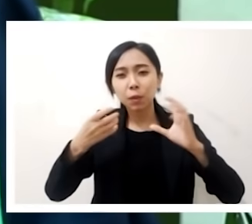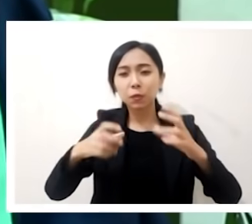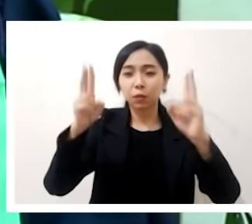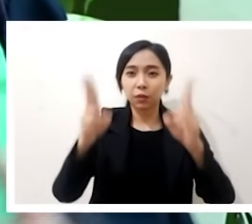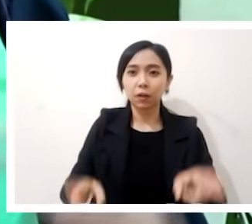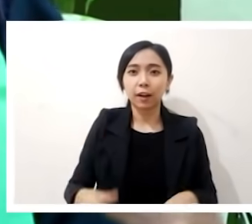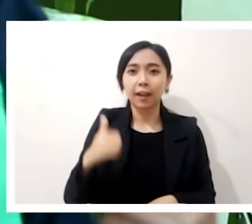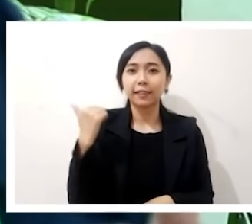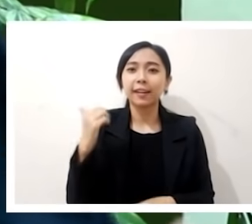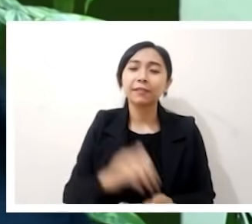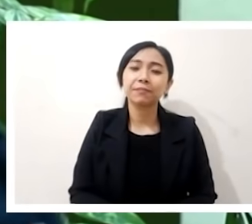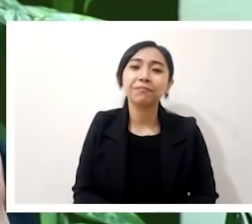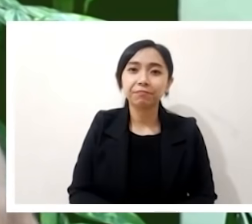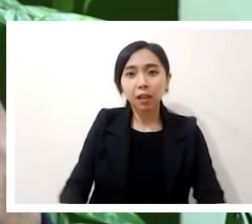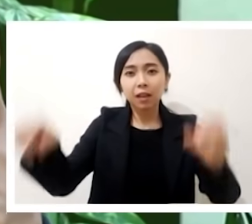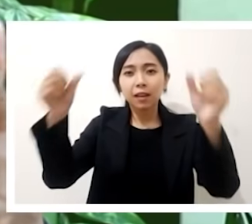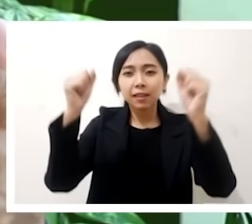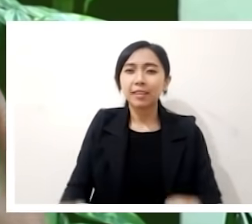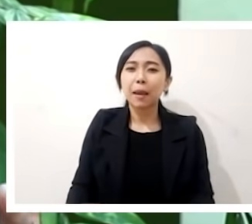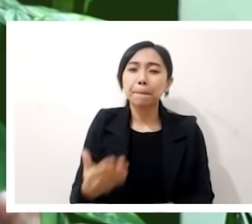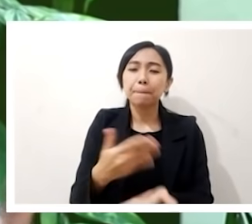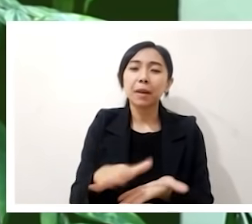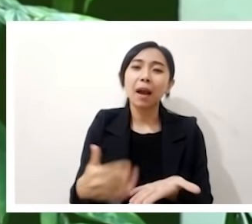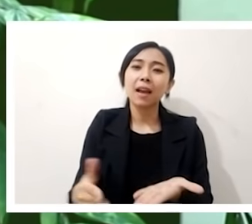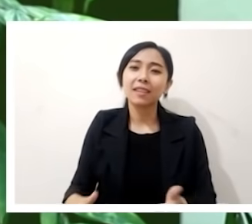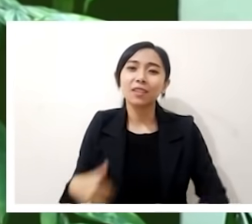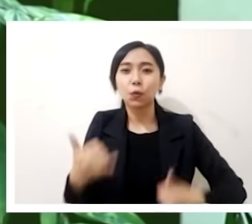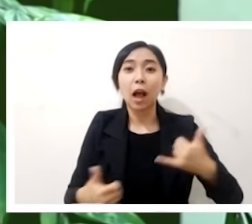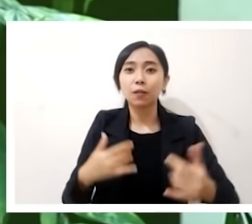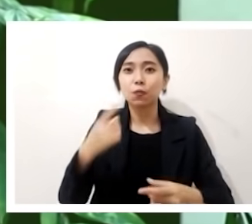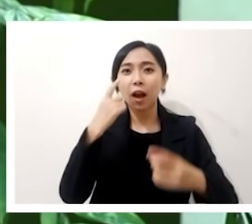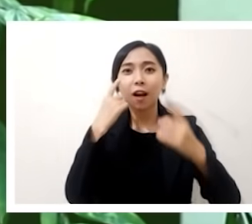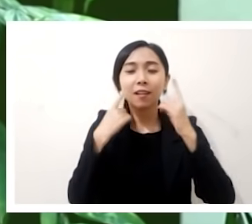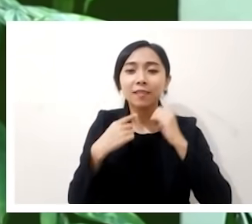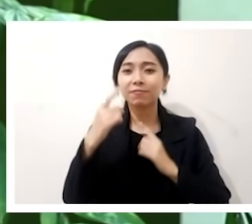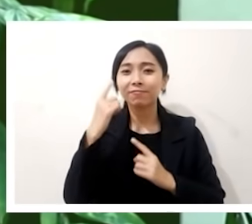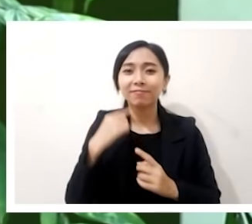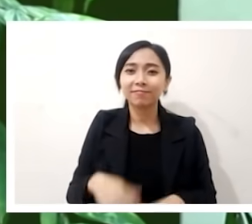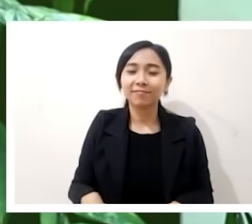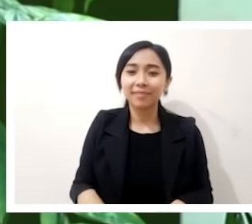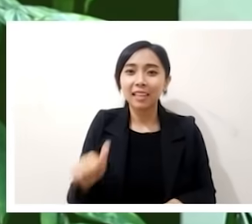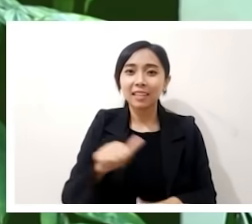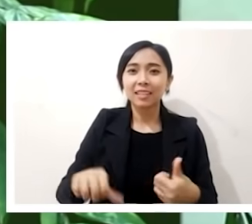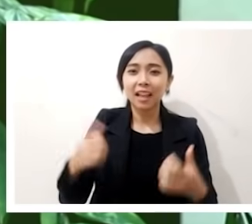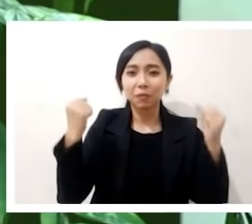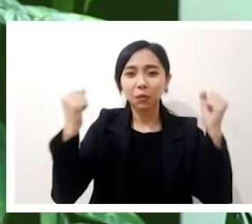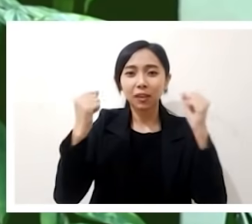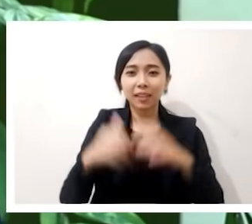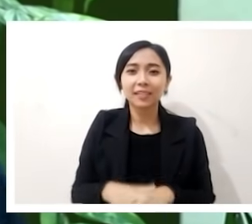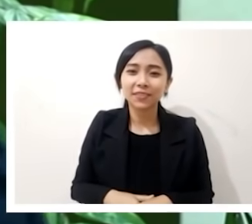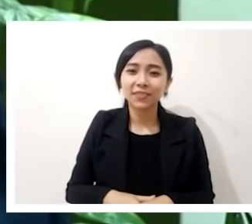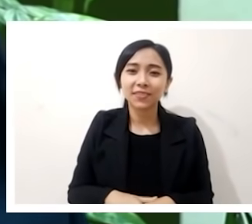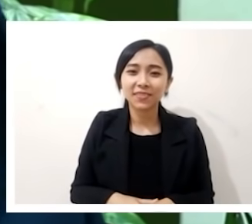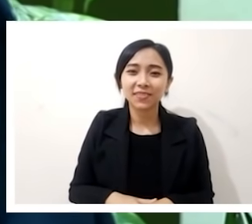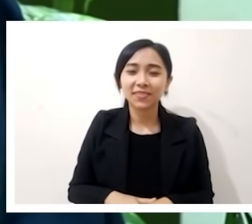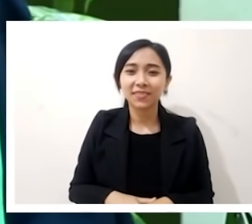lain dan bersedia berbagi solidaritas untuk saling menguatkan, untuk saling memulihkan.